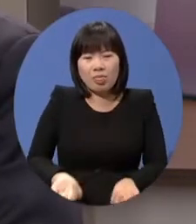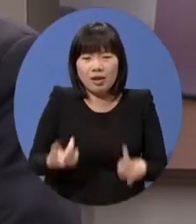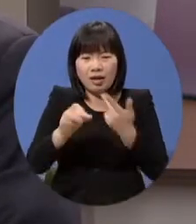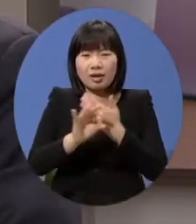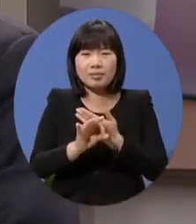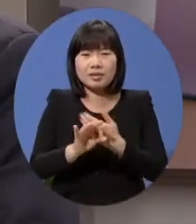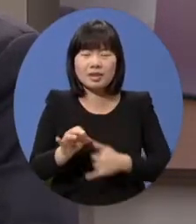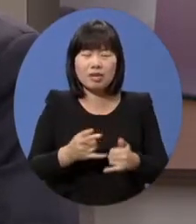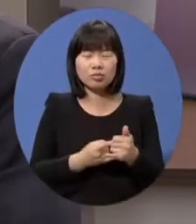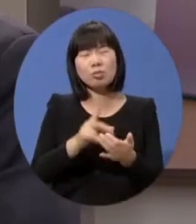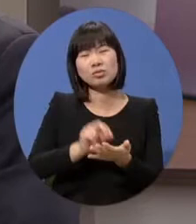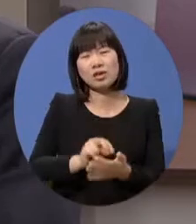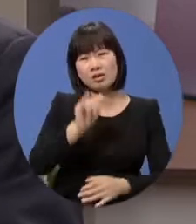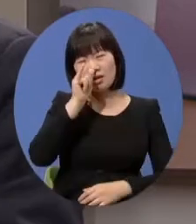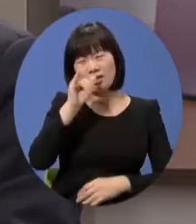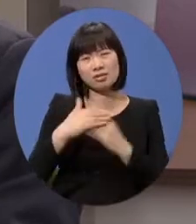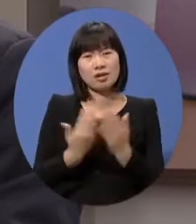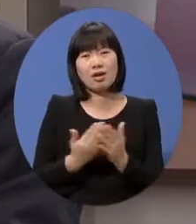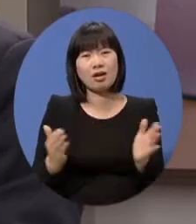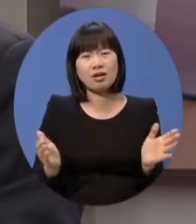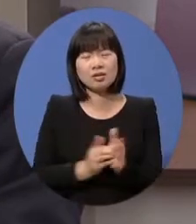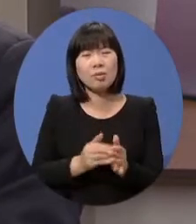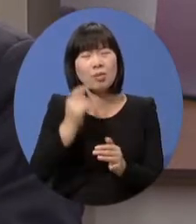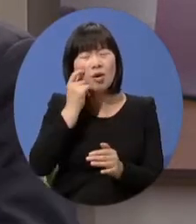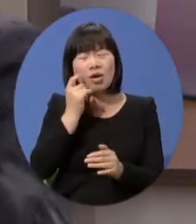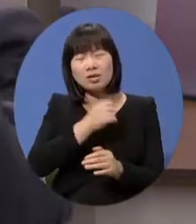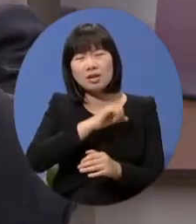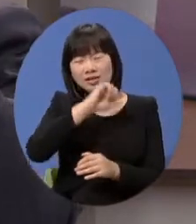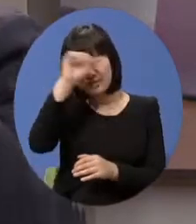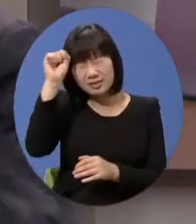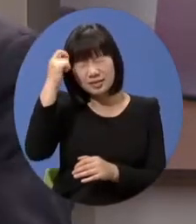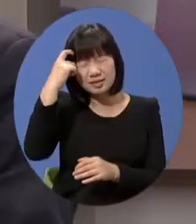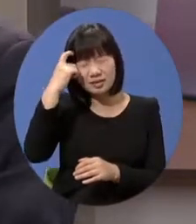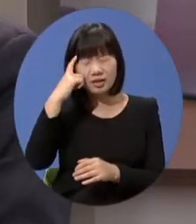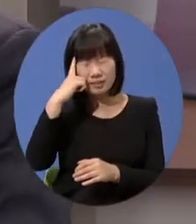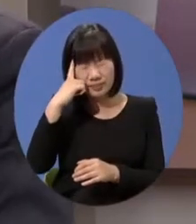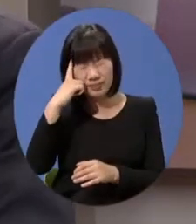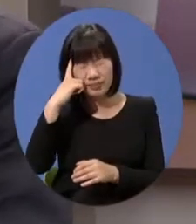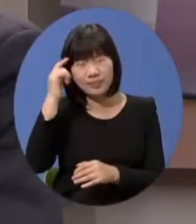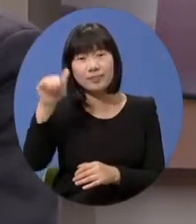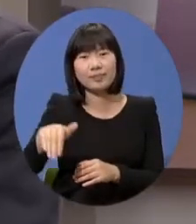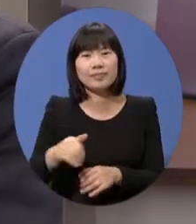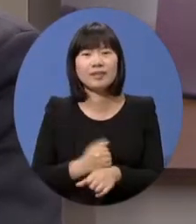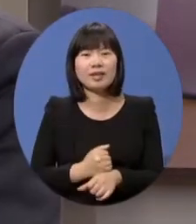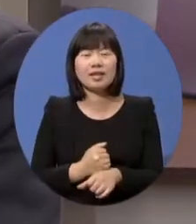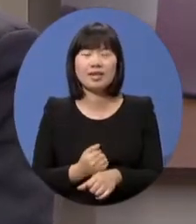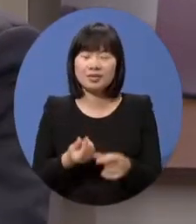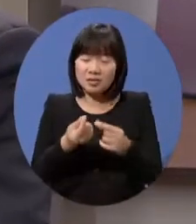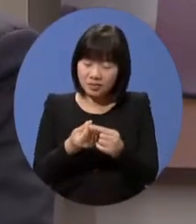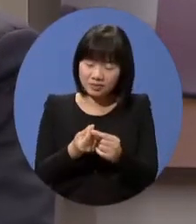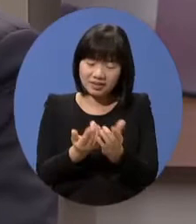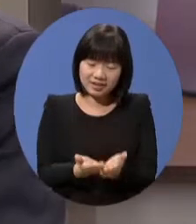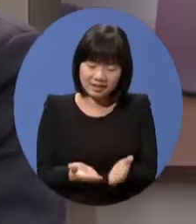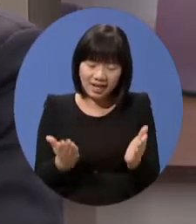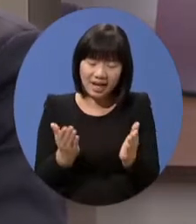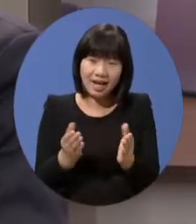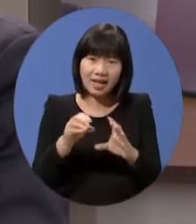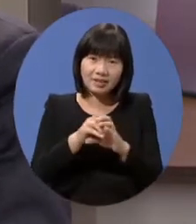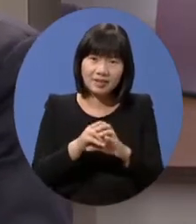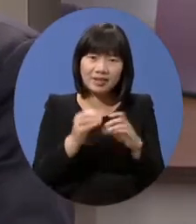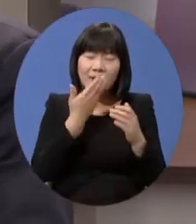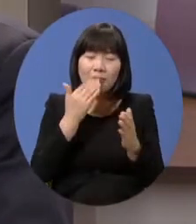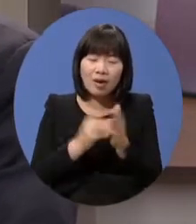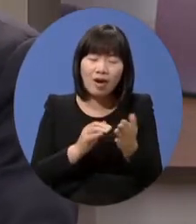애기한테 좀 문제가 돼요. 왜냐하면 자기가 다 못 비울 때는 애가 성취감 떨어져요. 그렇죠. 그래서 애들은 사실은 줄 때 그릇을 뜨거운 데다가 조금 담아주고 다